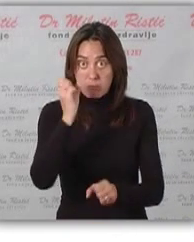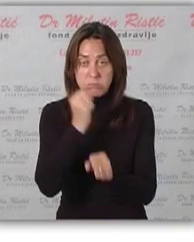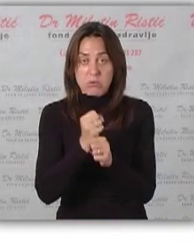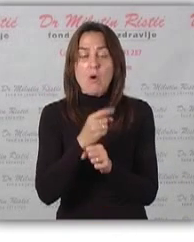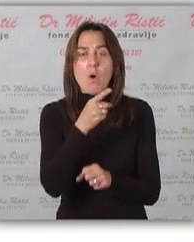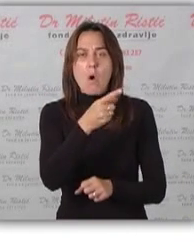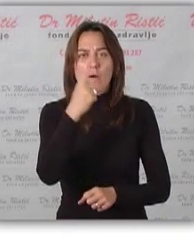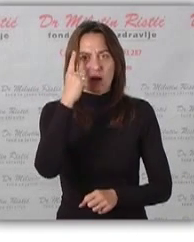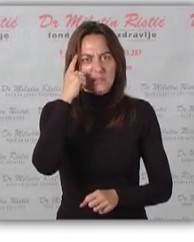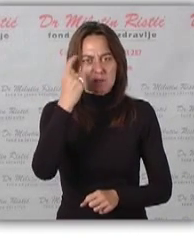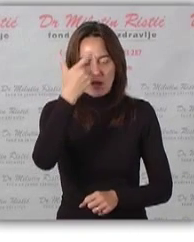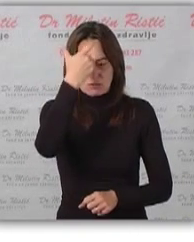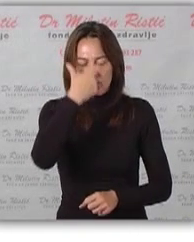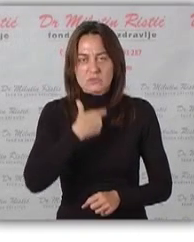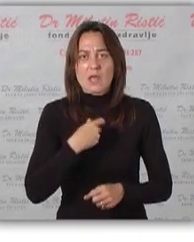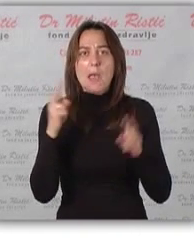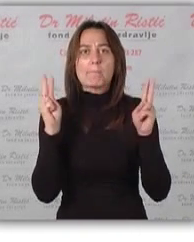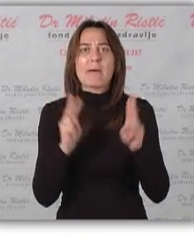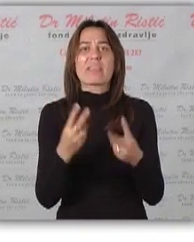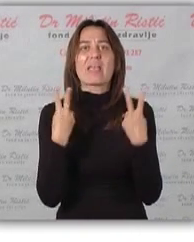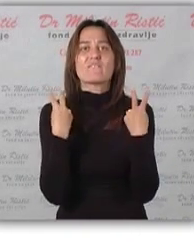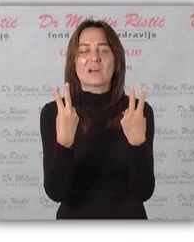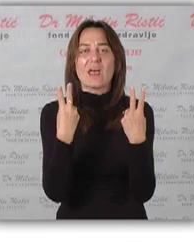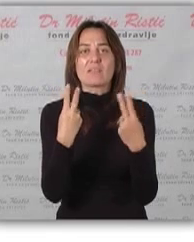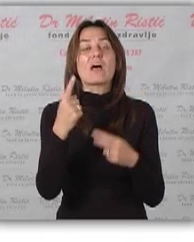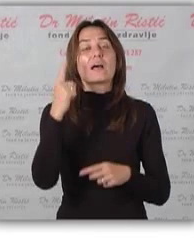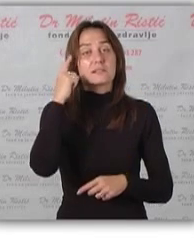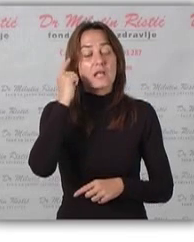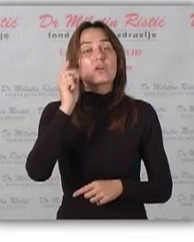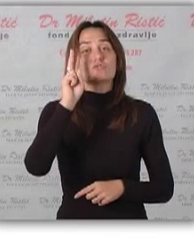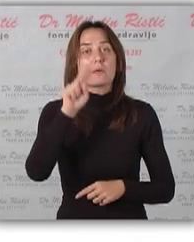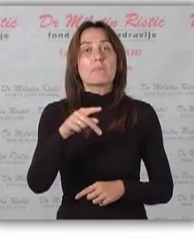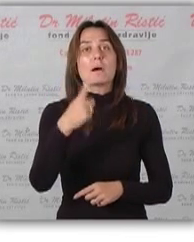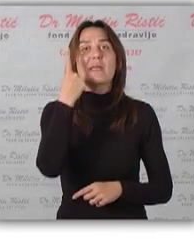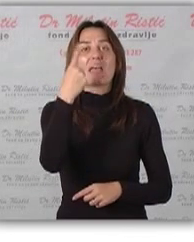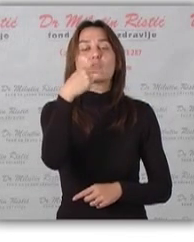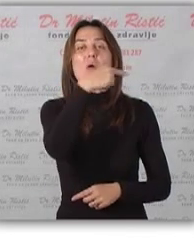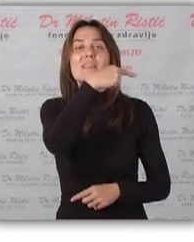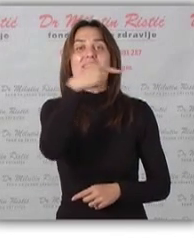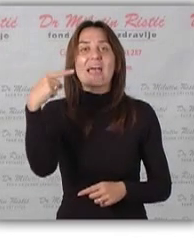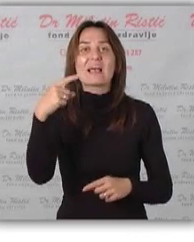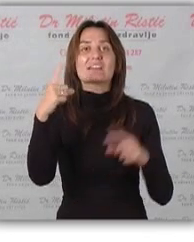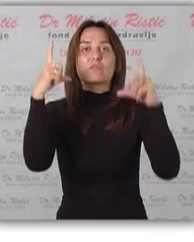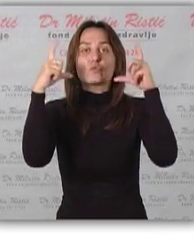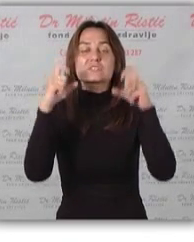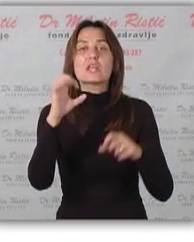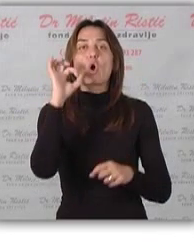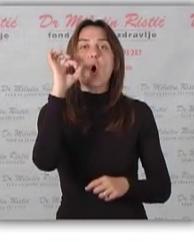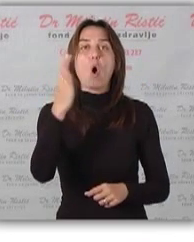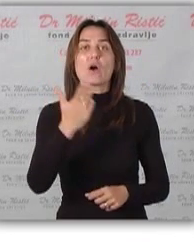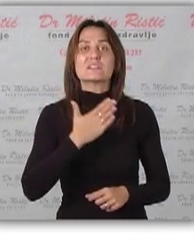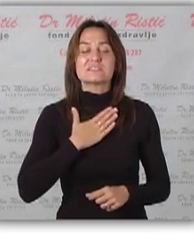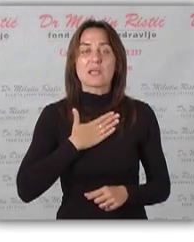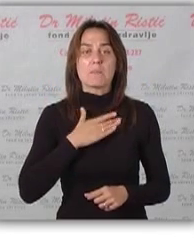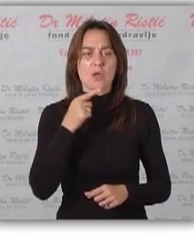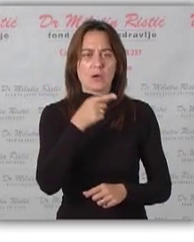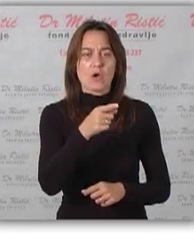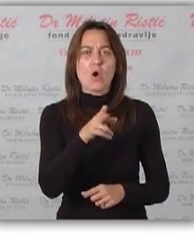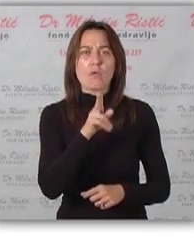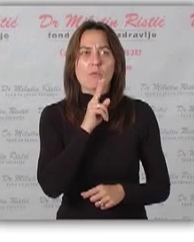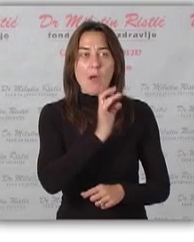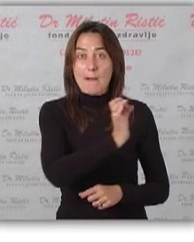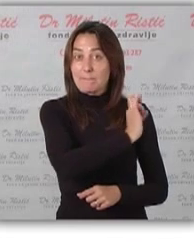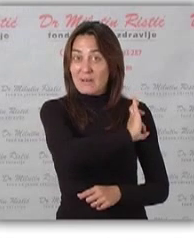svoje aktivnosti, da bi to značilo da je ona sama manje vredna. Znači, imamo jednu negativnu sliku o sebi